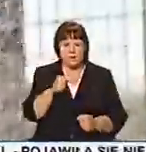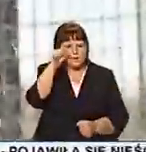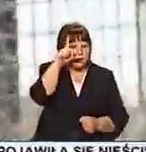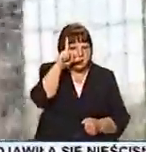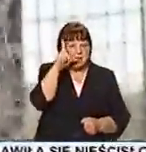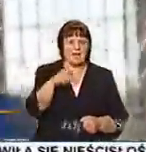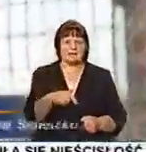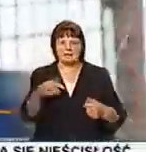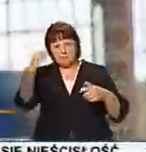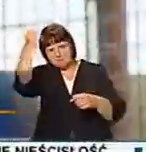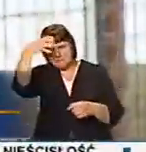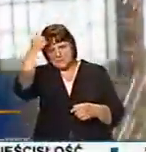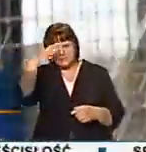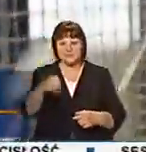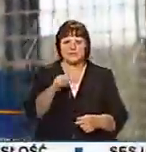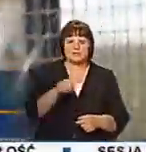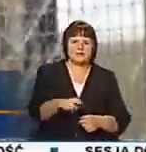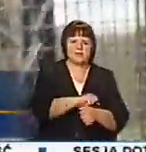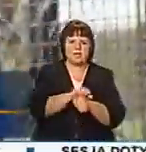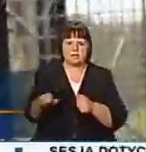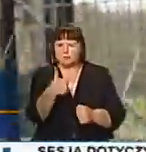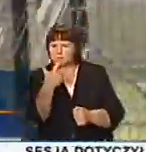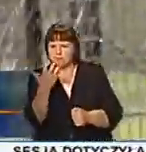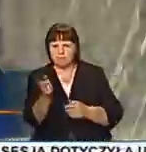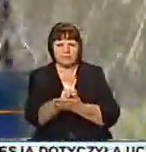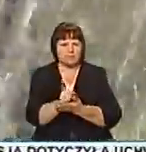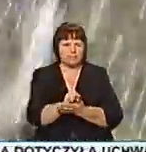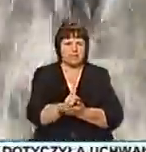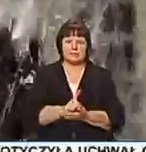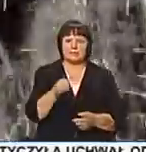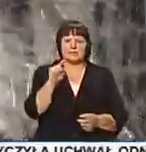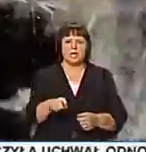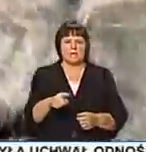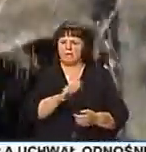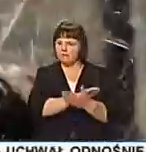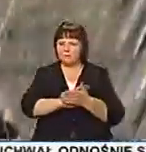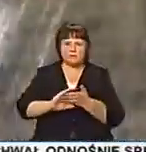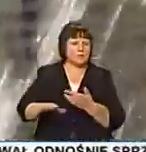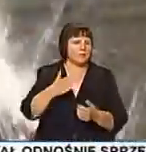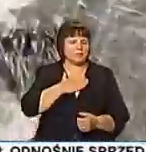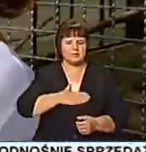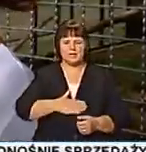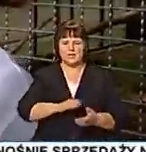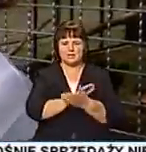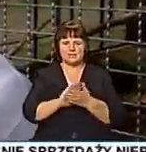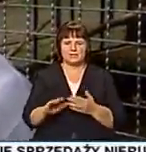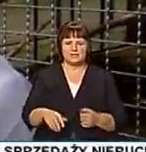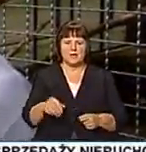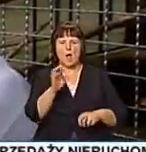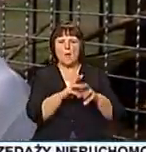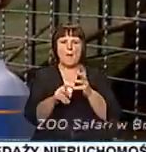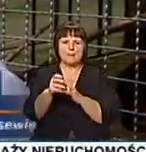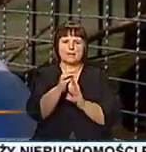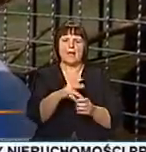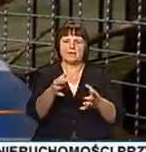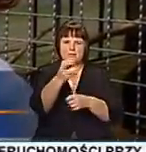wiosenny prysznic to podstawa. Misiowy prysznic trwa nawet kilkanaście minut, bo ten miś o czystość dba wyjątkowo. Wręcz łapkami, jak